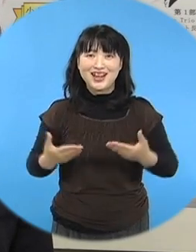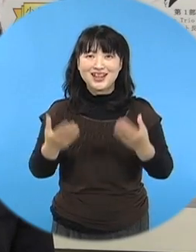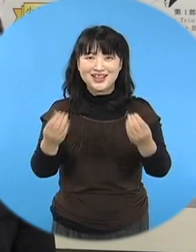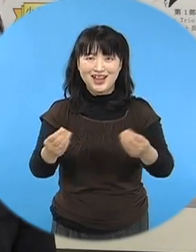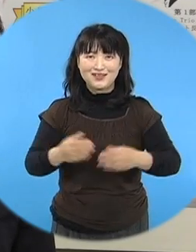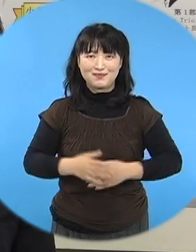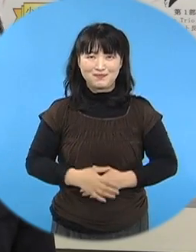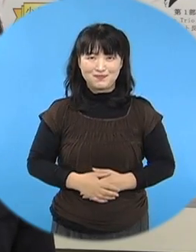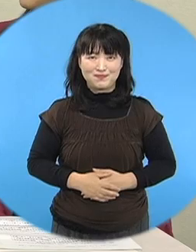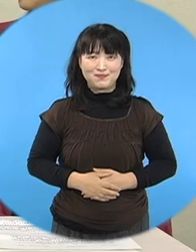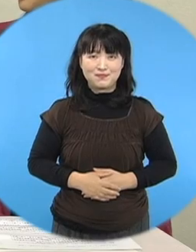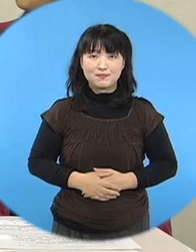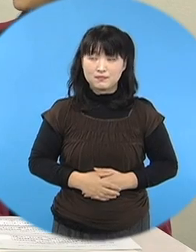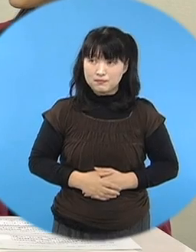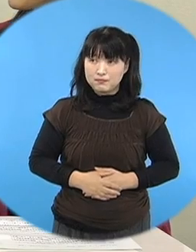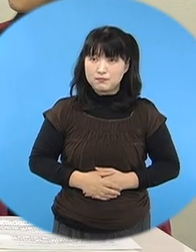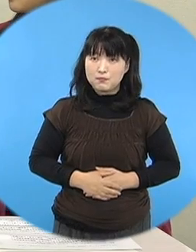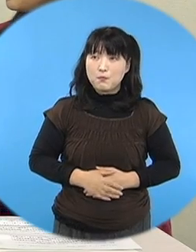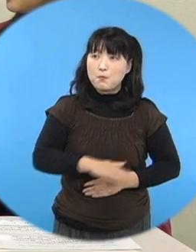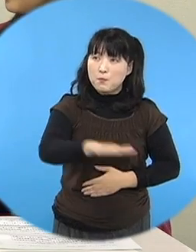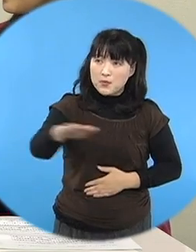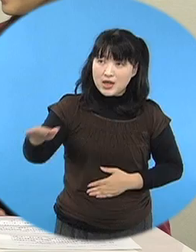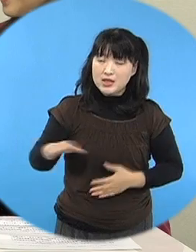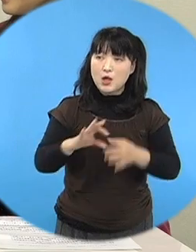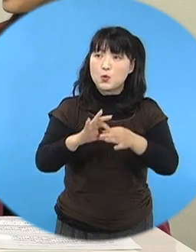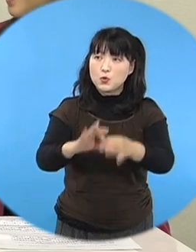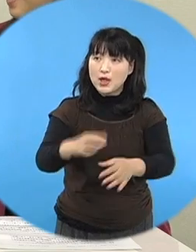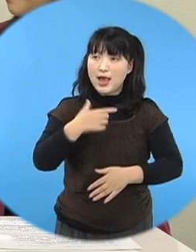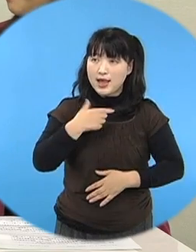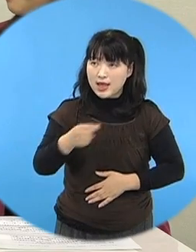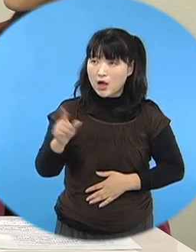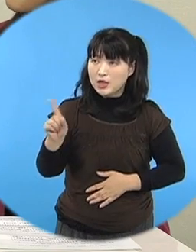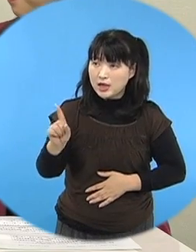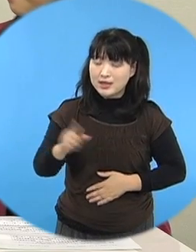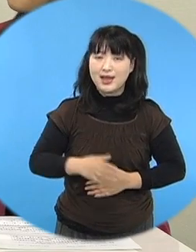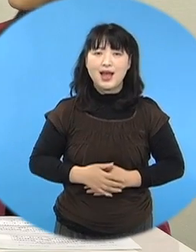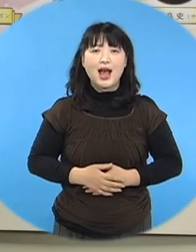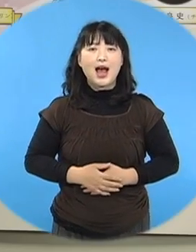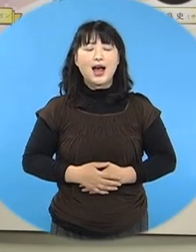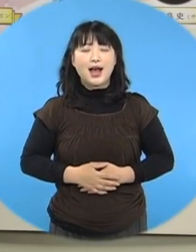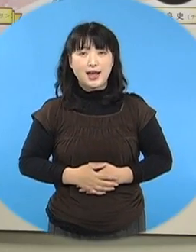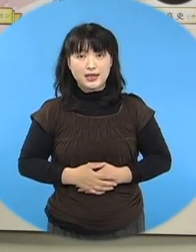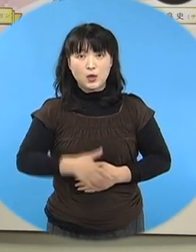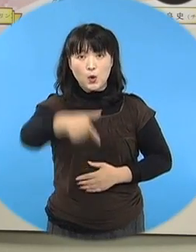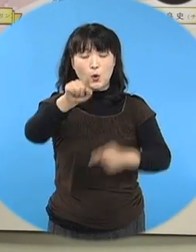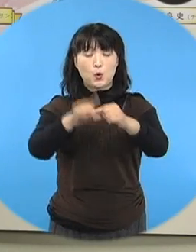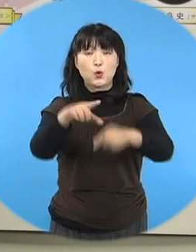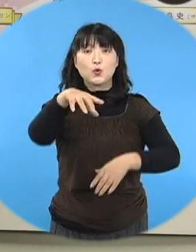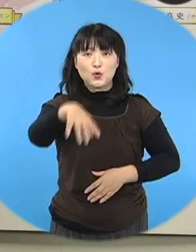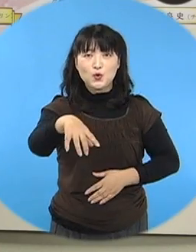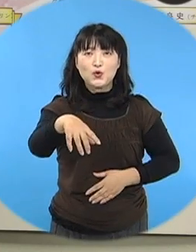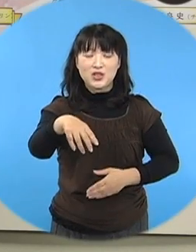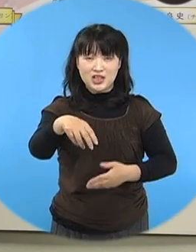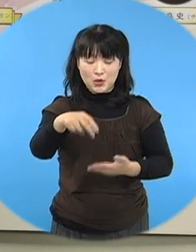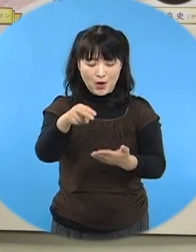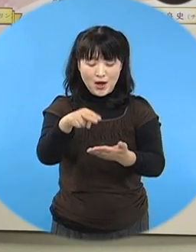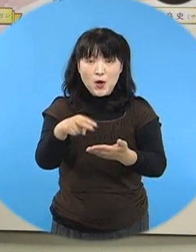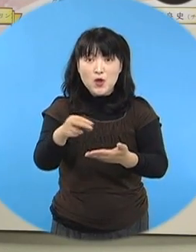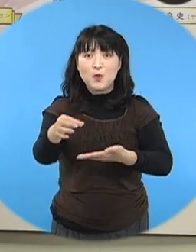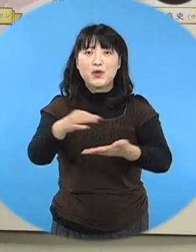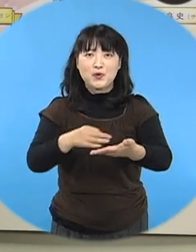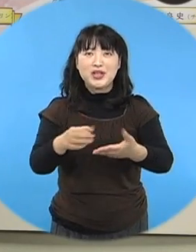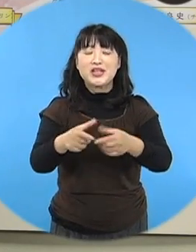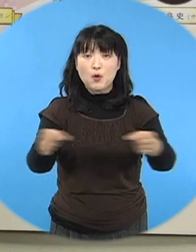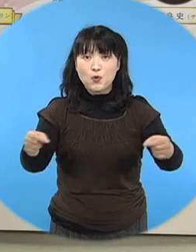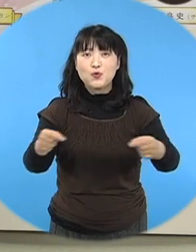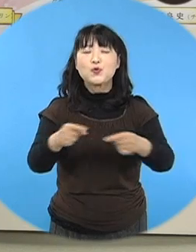ております。 視聴者の皆さんにはどんなことを伝えたいですか？ はい、府中には読売日本交響